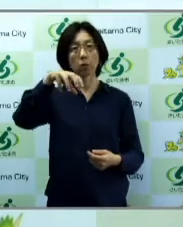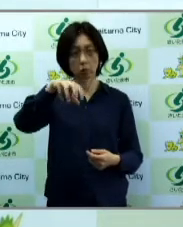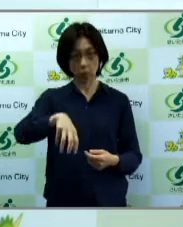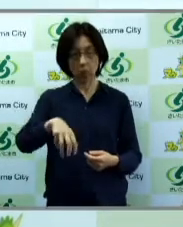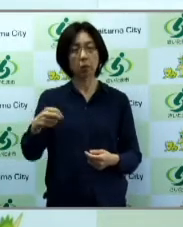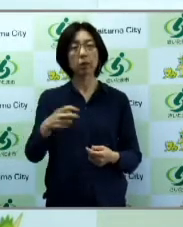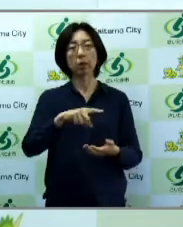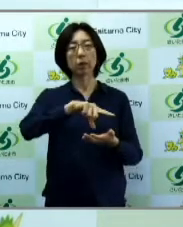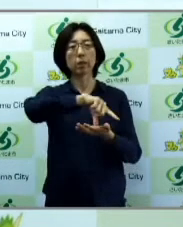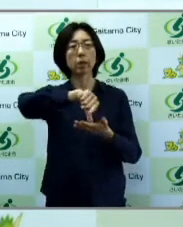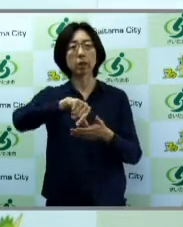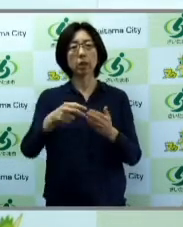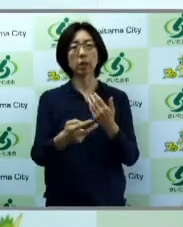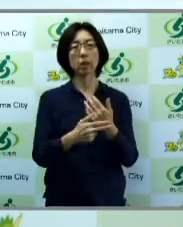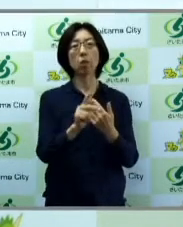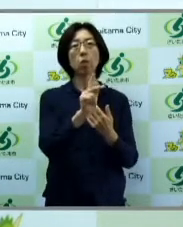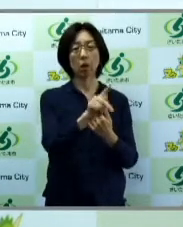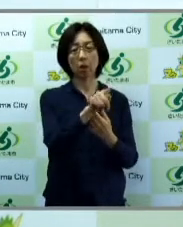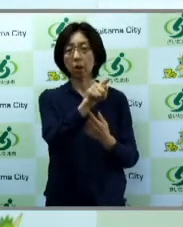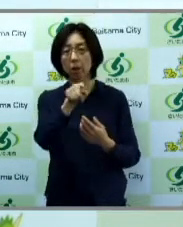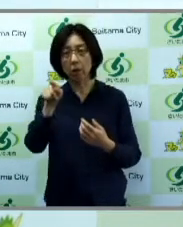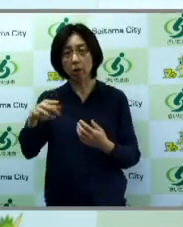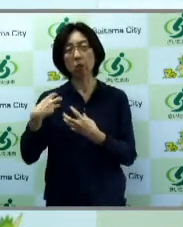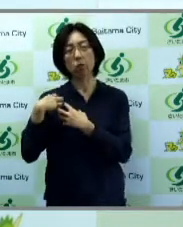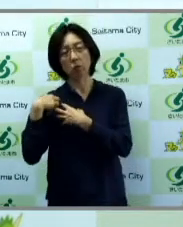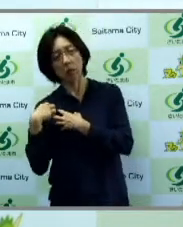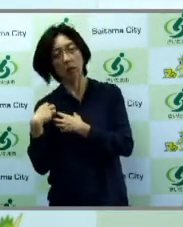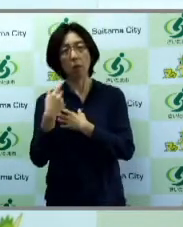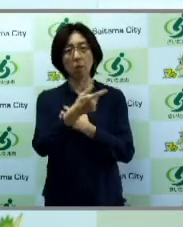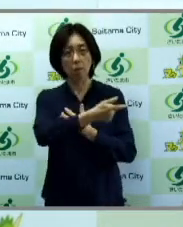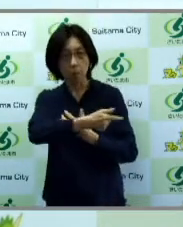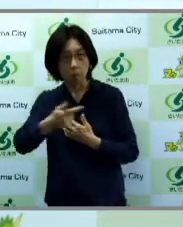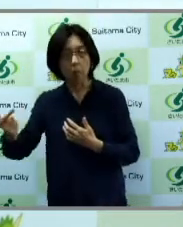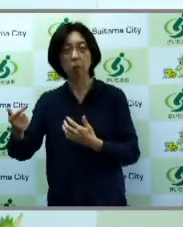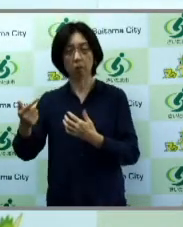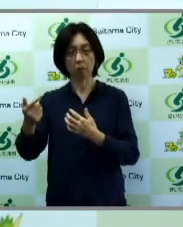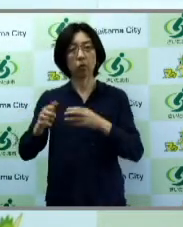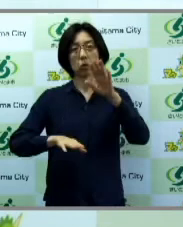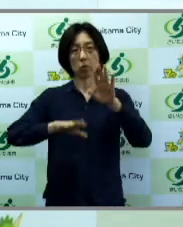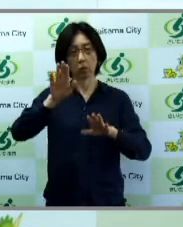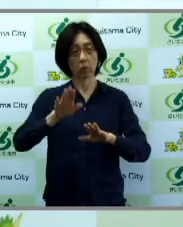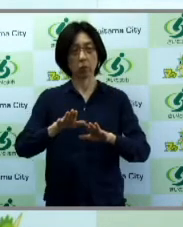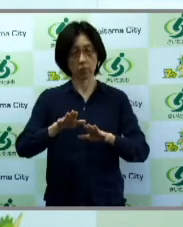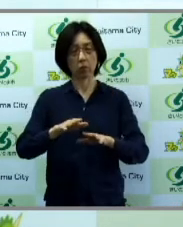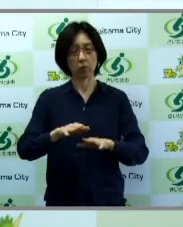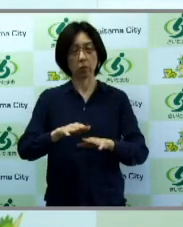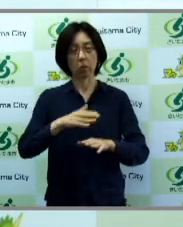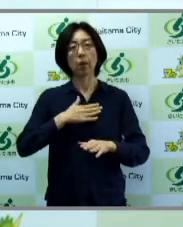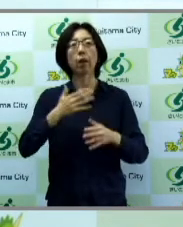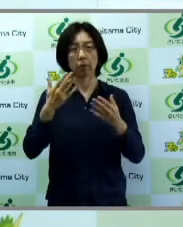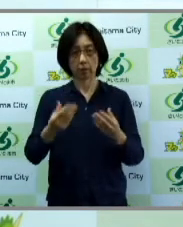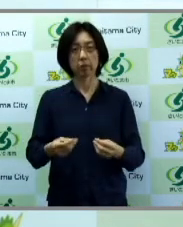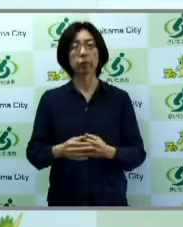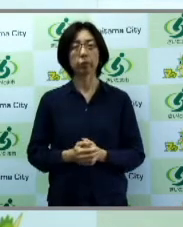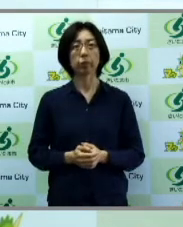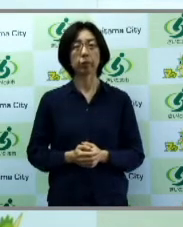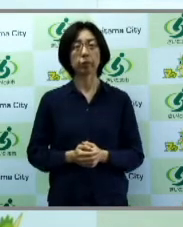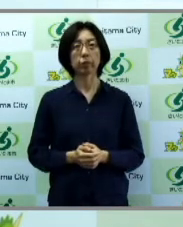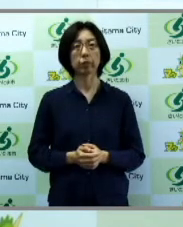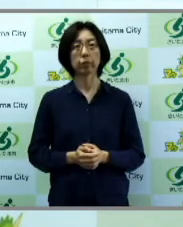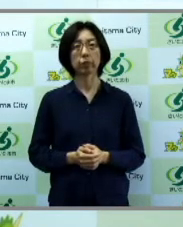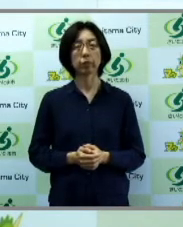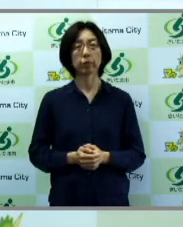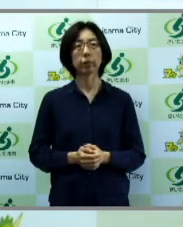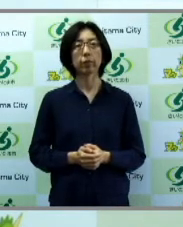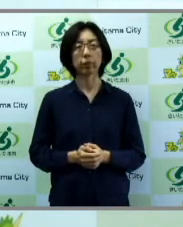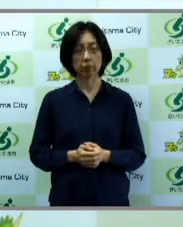課にですね、特に過度なやはり負担がたくさんかかっていたという状況はあったと思います。まあ、その中でやはりあの情